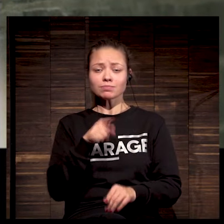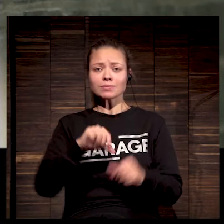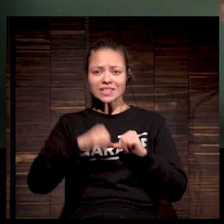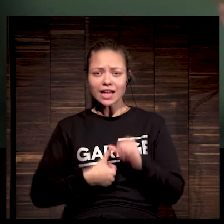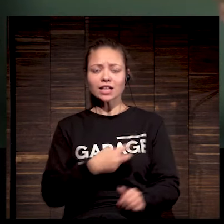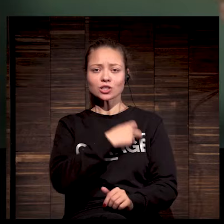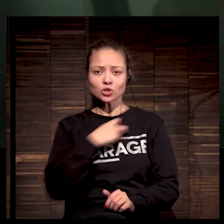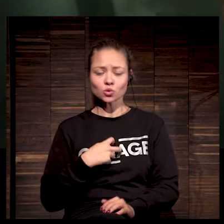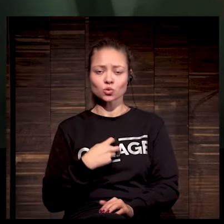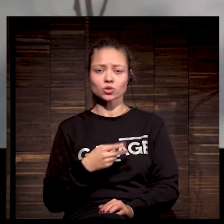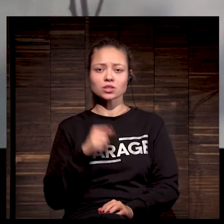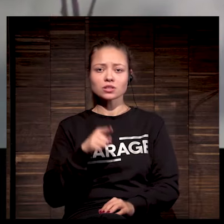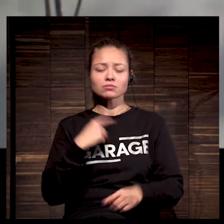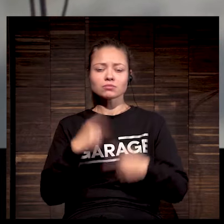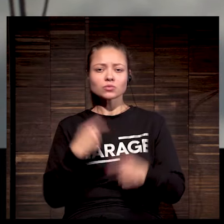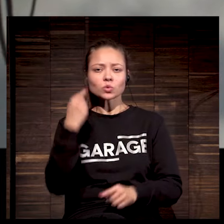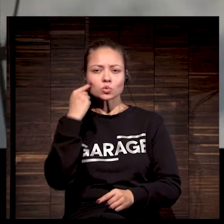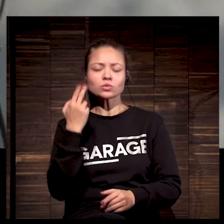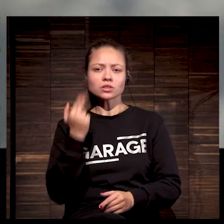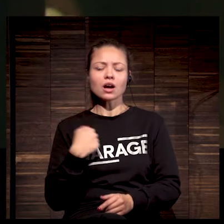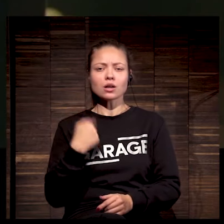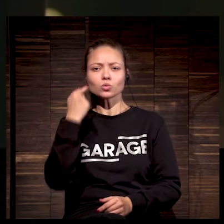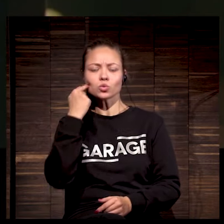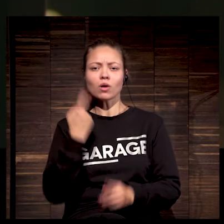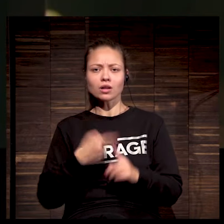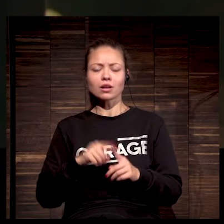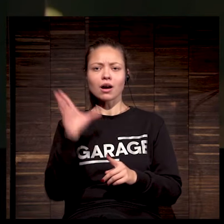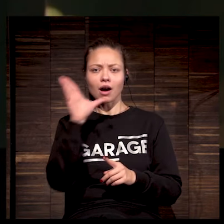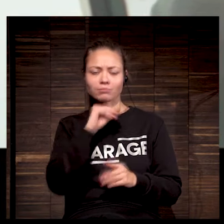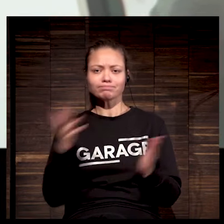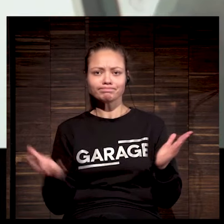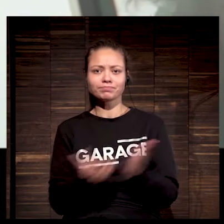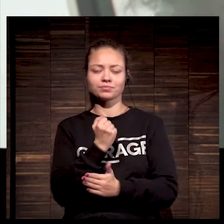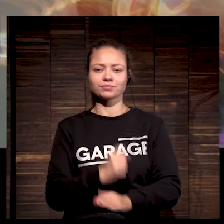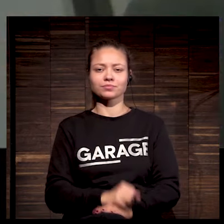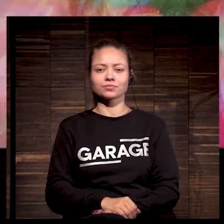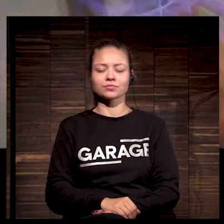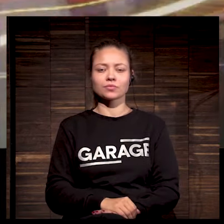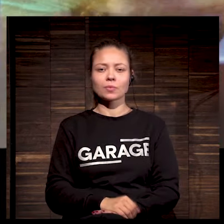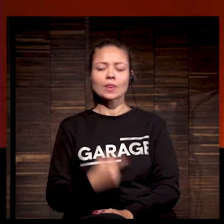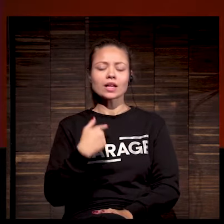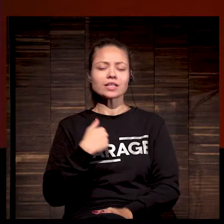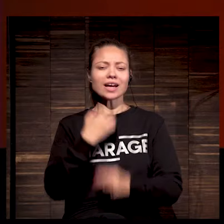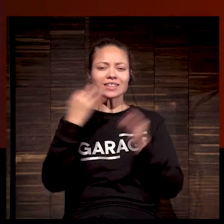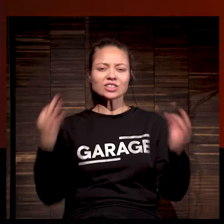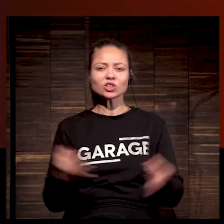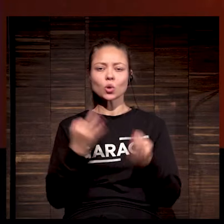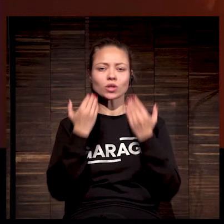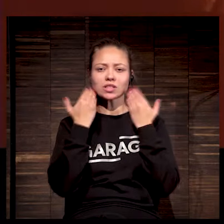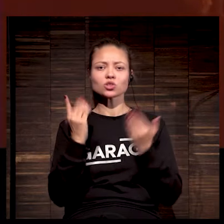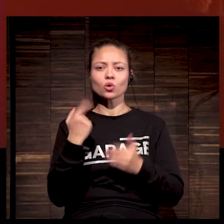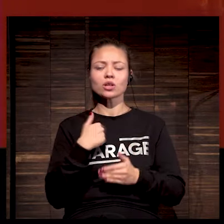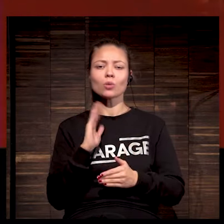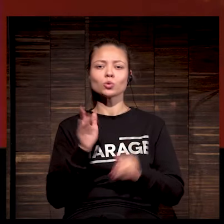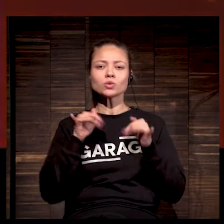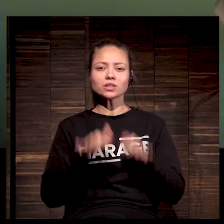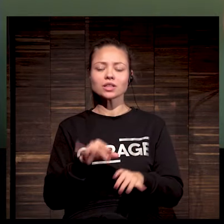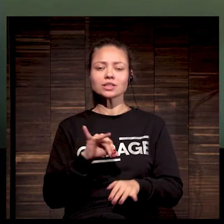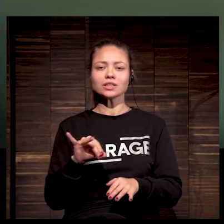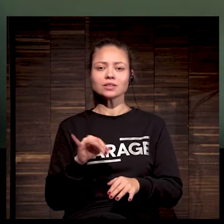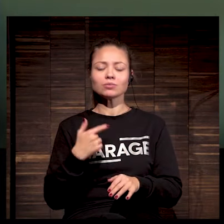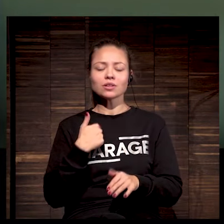рискуешь ты все время думаешь я думаю это сработает я никогда не знаю что я буду делать и